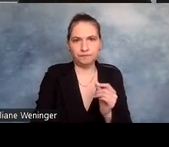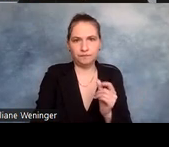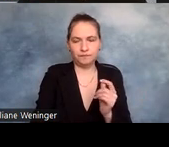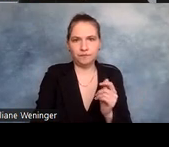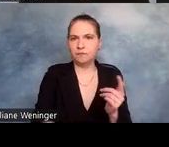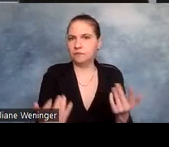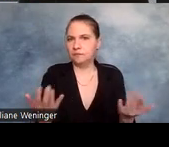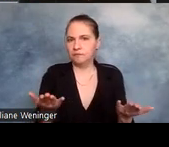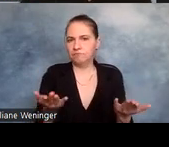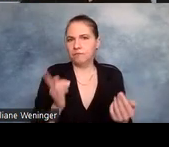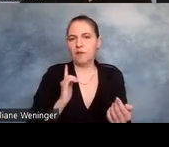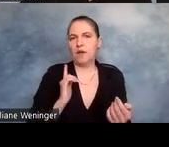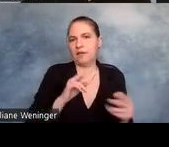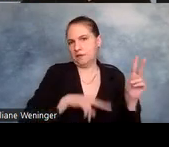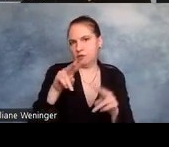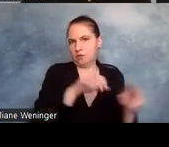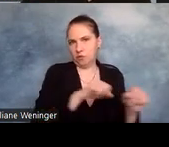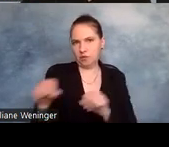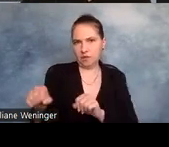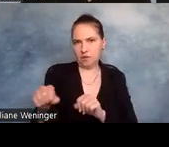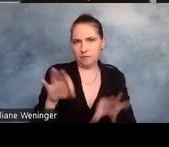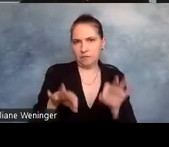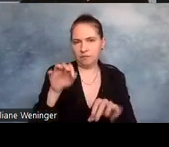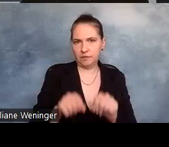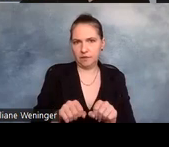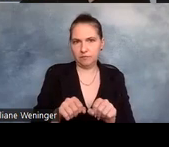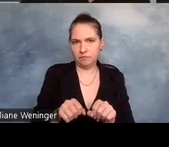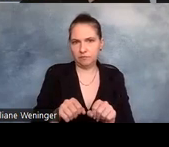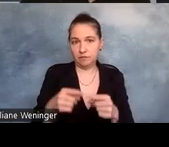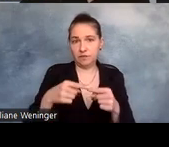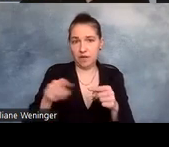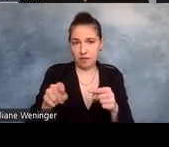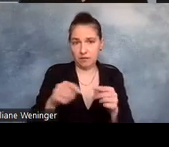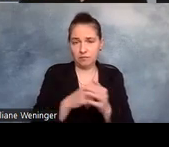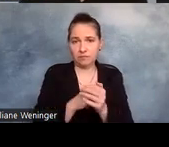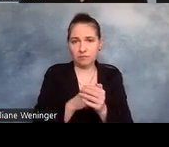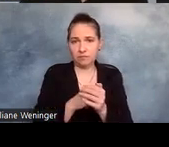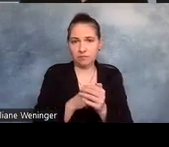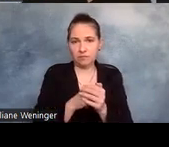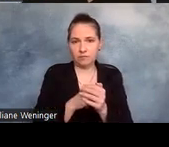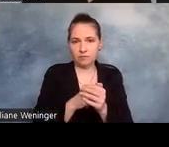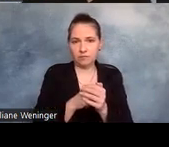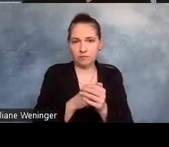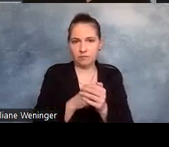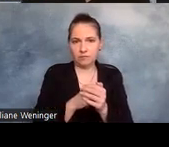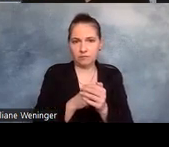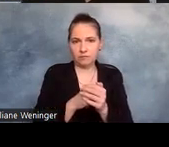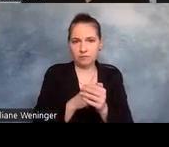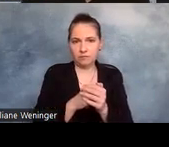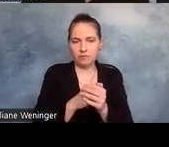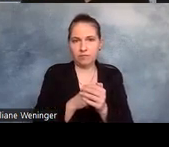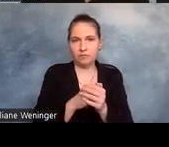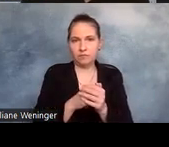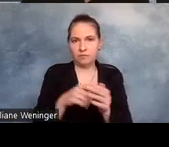Im Prinzip hat man jetzt verschiedene Möglichkeiten. Also man hat eben, das ist jetzt halt wirklich der Link. Man sieht auch sehr klein unten am